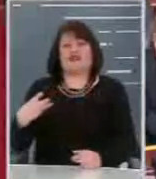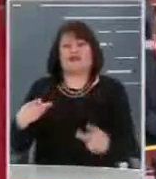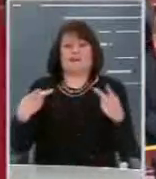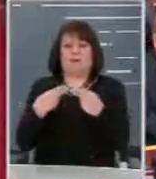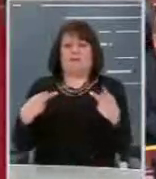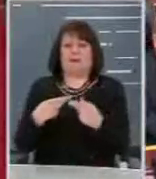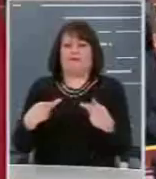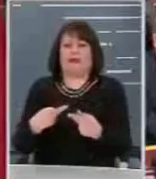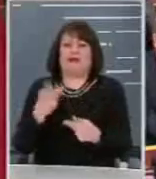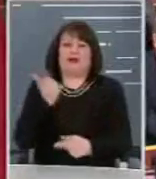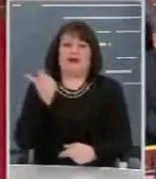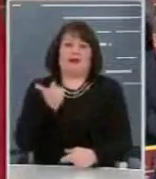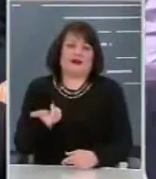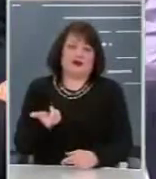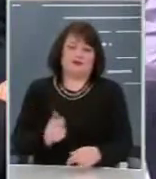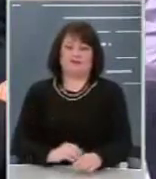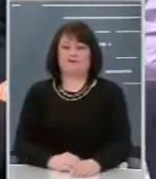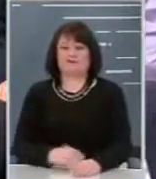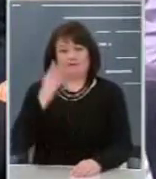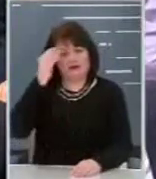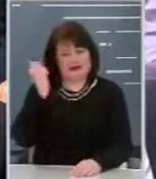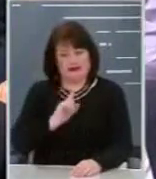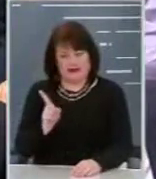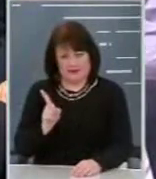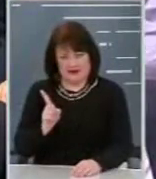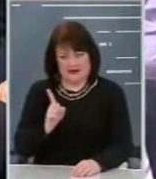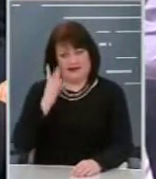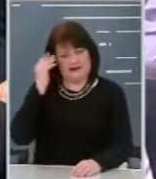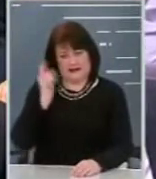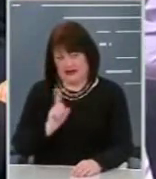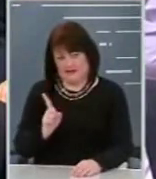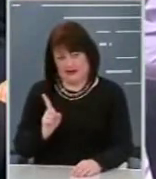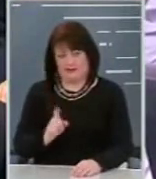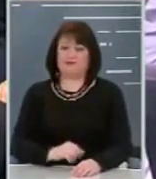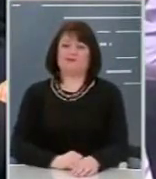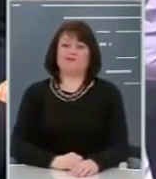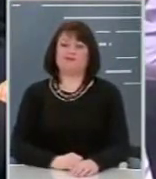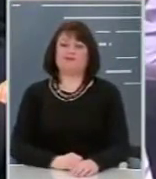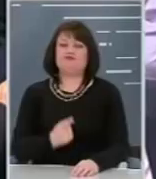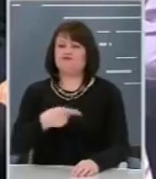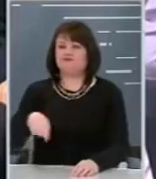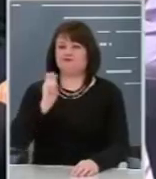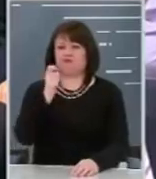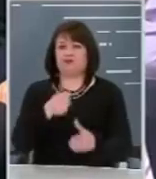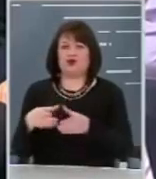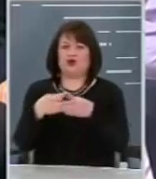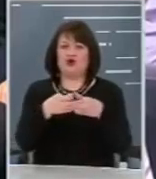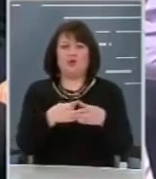είστε το μόνο κόμμα στο οποίο έχουν κουρευτεί δάνεια. Να μην το ξεχνάμε αυτό. Κανένα άλλο κόμμα